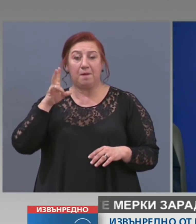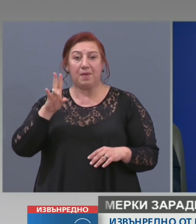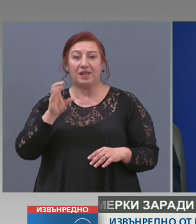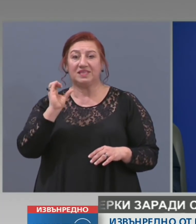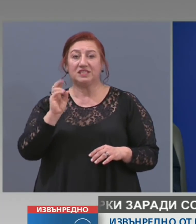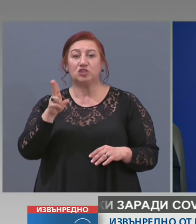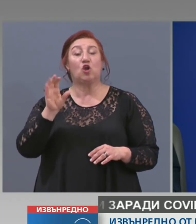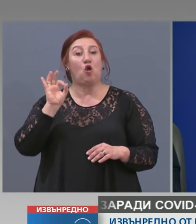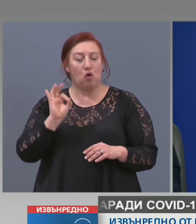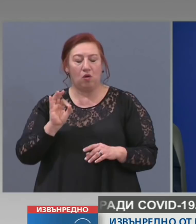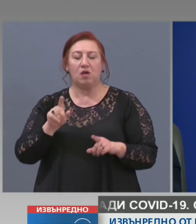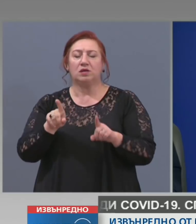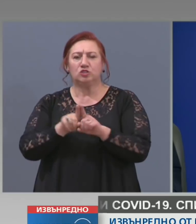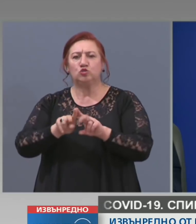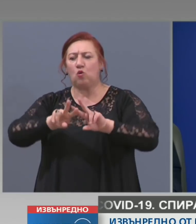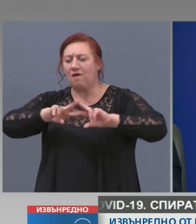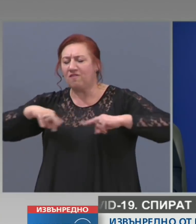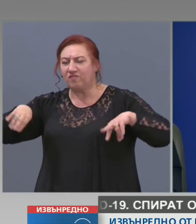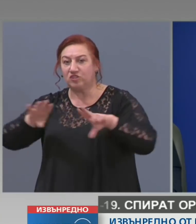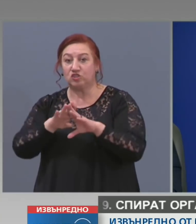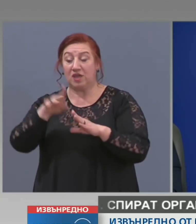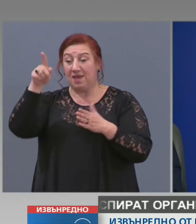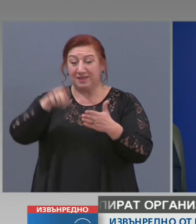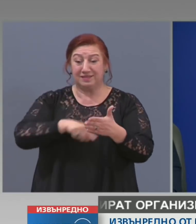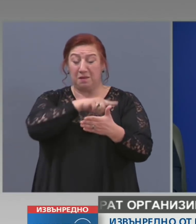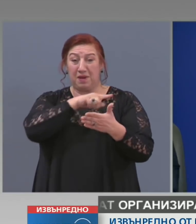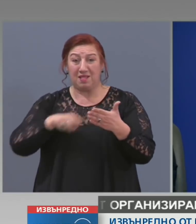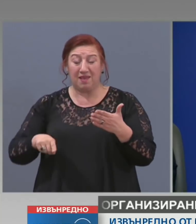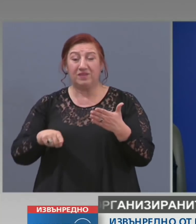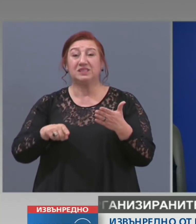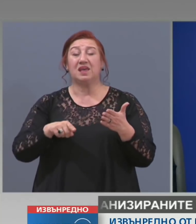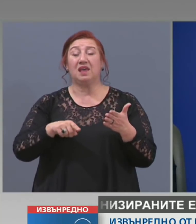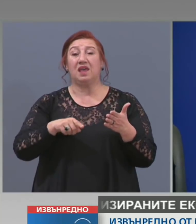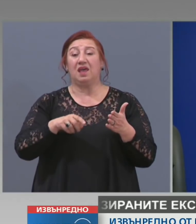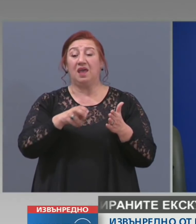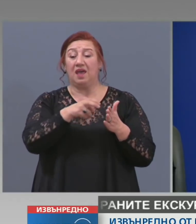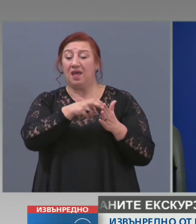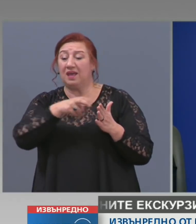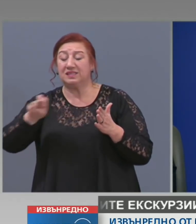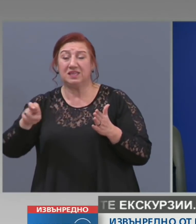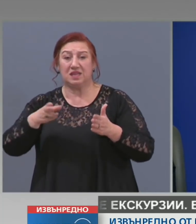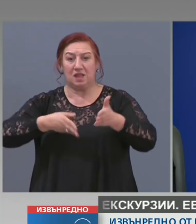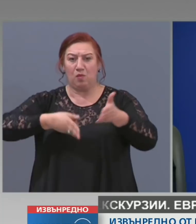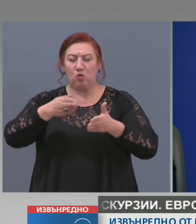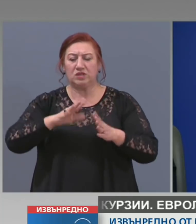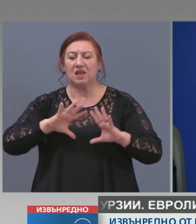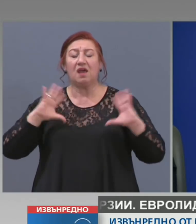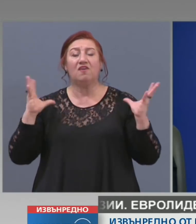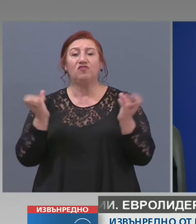други обществени места. Забранява се излизането на улиците на всички жители на